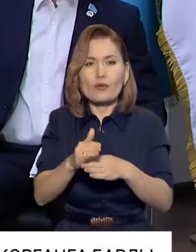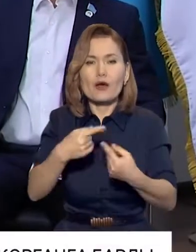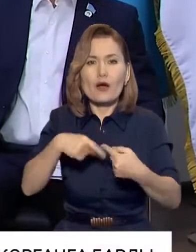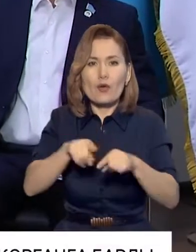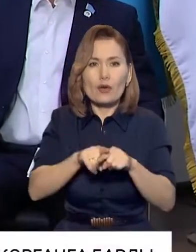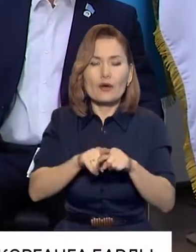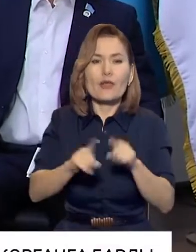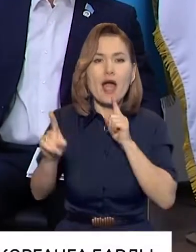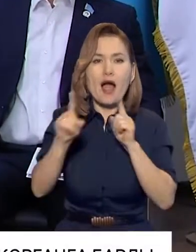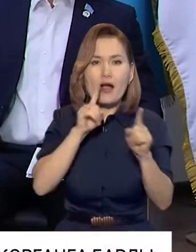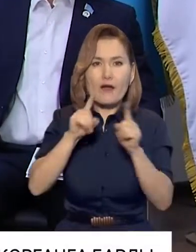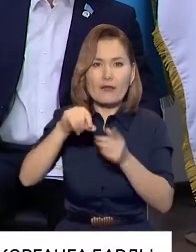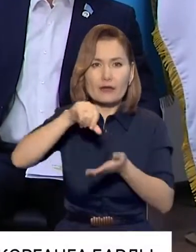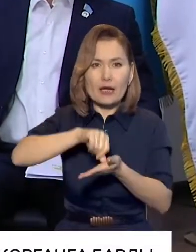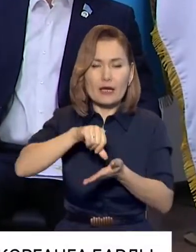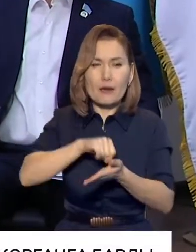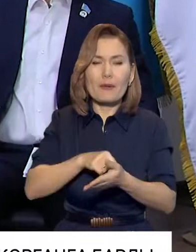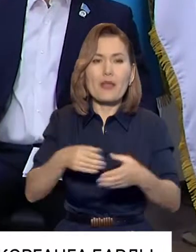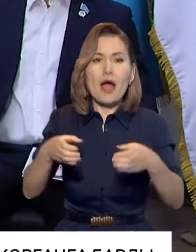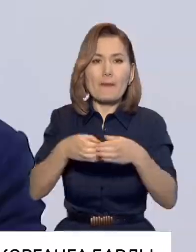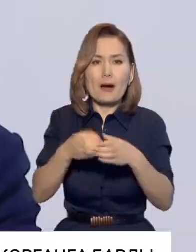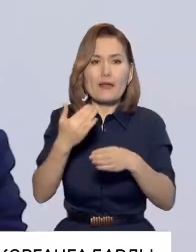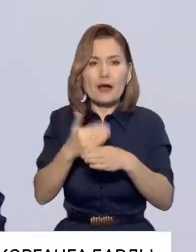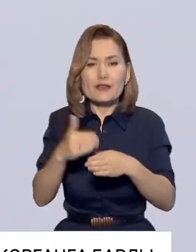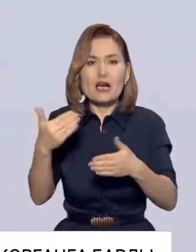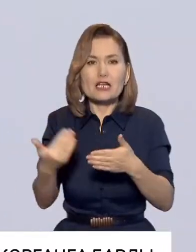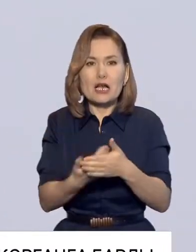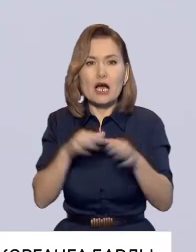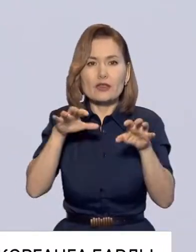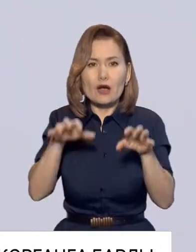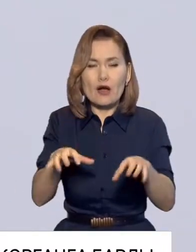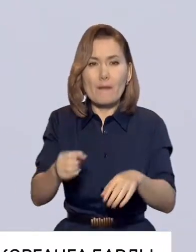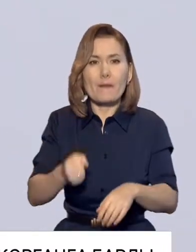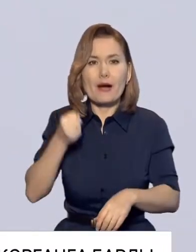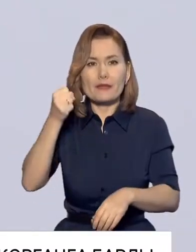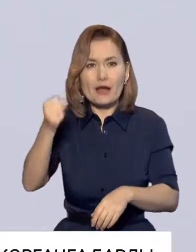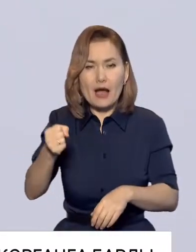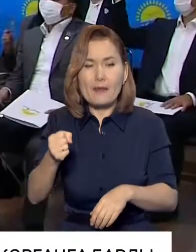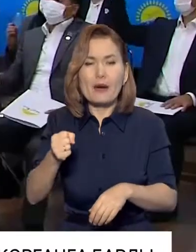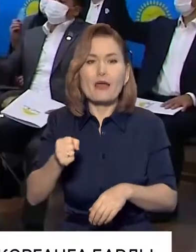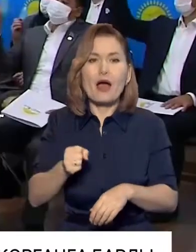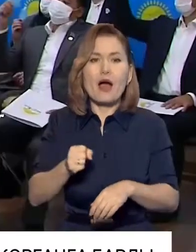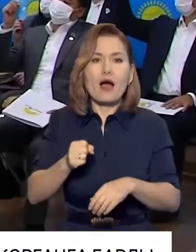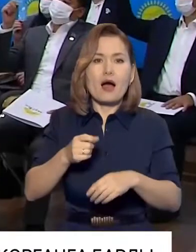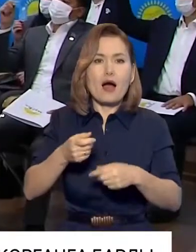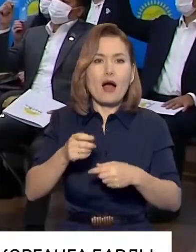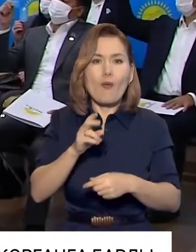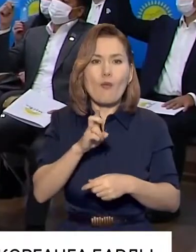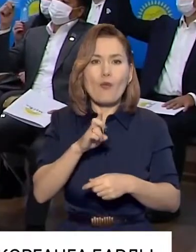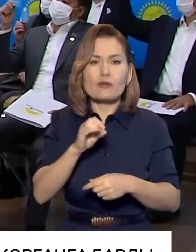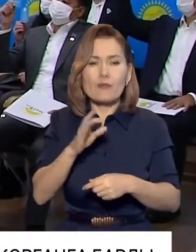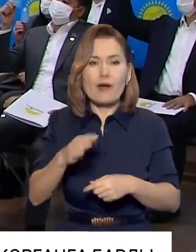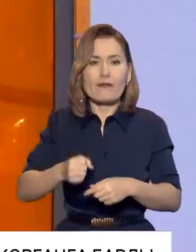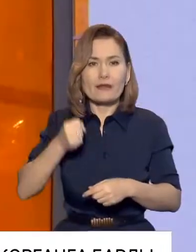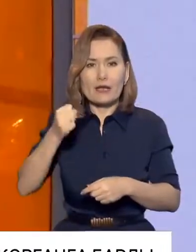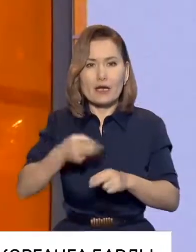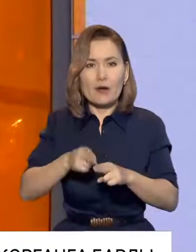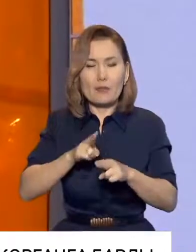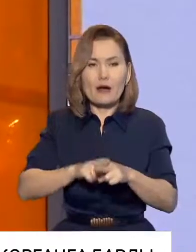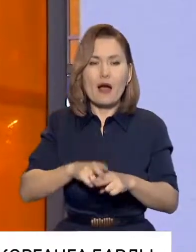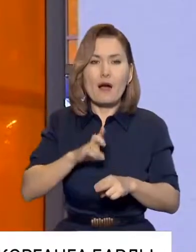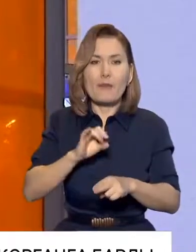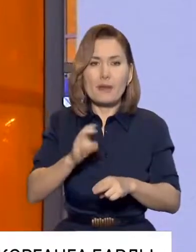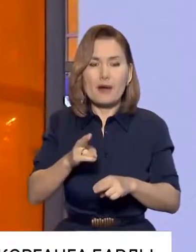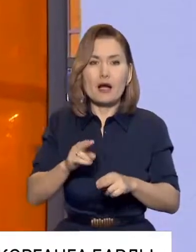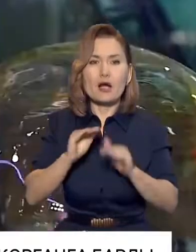филиалының кезектен тыс конференциясына қатысты. Партия филиалының жаңа төрағасы ретінде делегаттар аймақ әкімі Қанат Бозымбаевты сайлады. Бауыржан